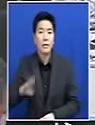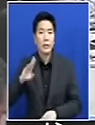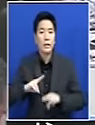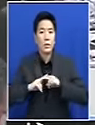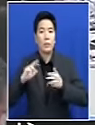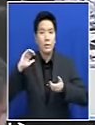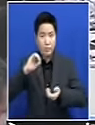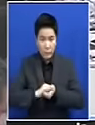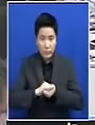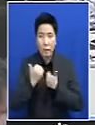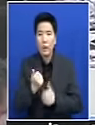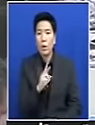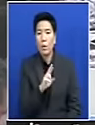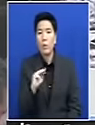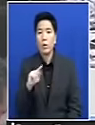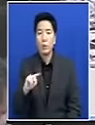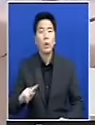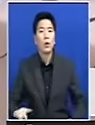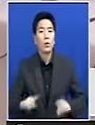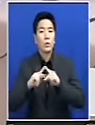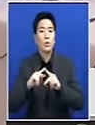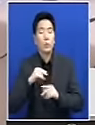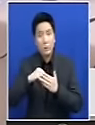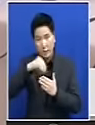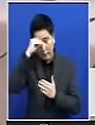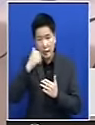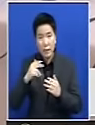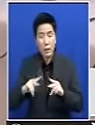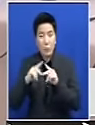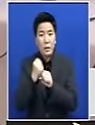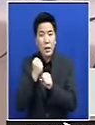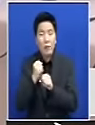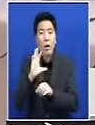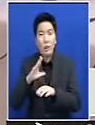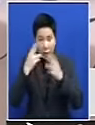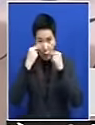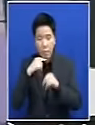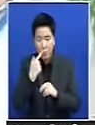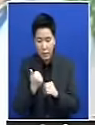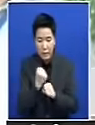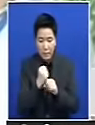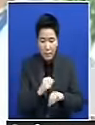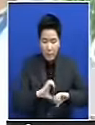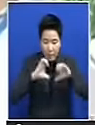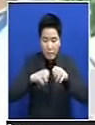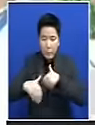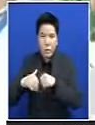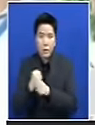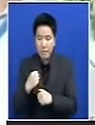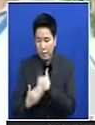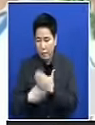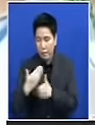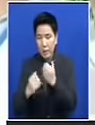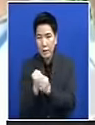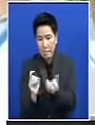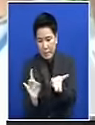นค่ะด้านรัฐมนตรีประจำสำนักนายกรัฐมนตรีคุณสุวพันธ์ตันยุวัฒนะบอกว่าเพื่อให้โครงการประชารัฐขับเคลื่อนอย่างมีศักยภ